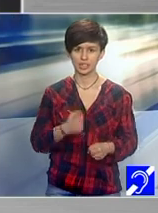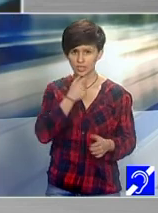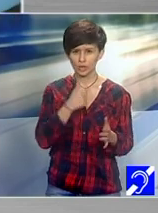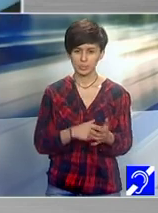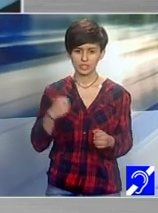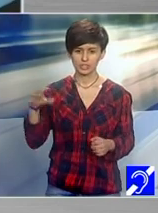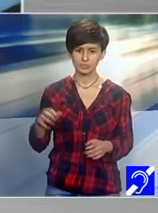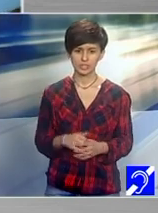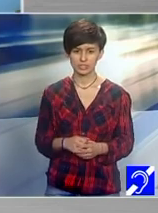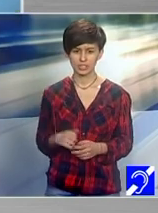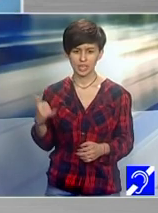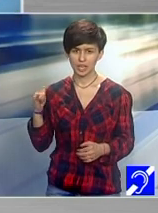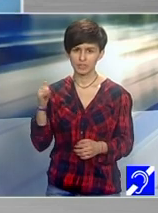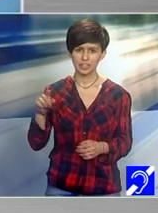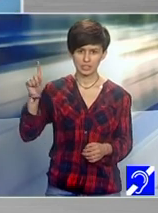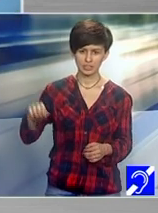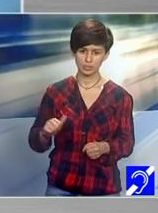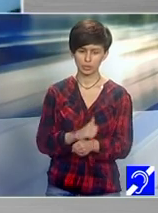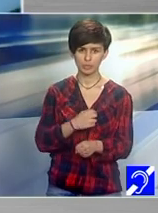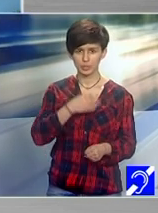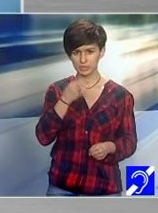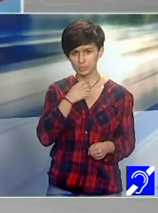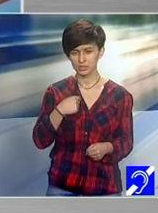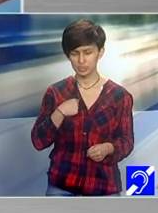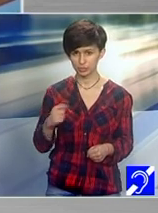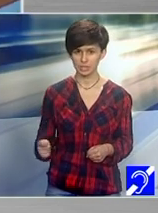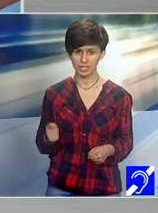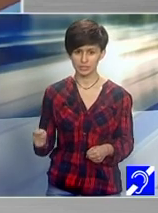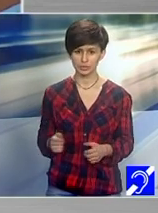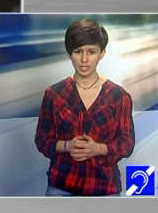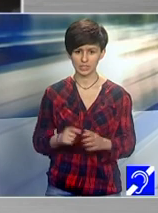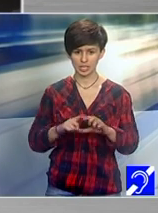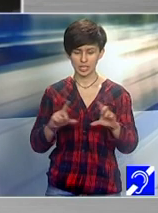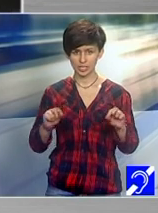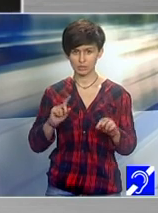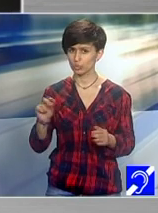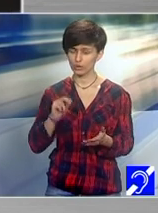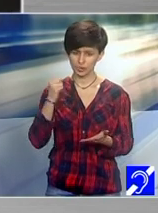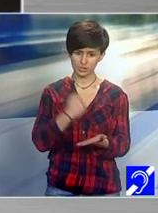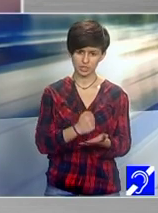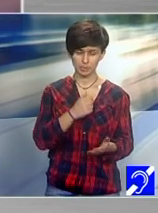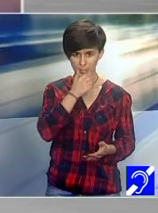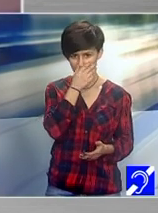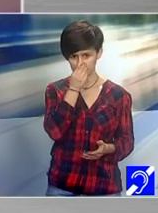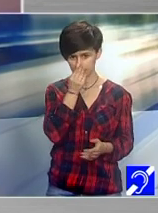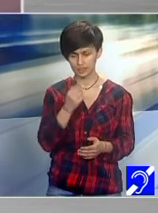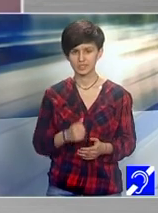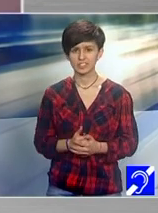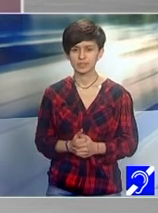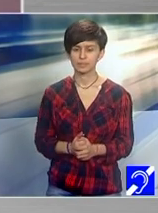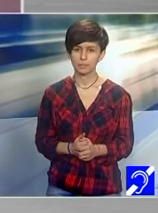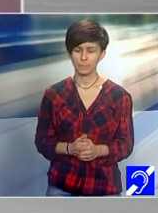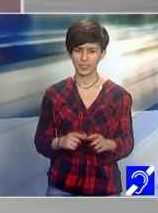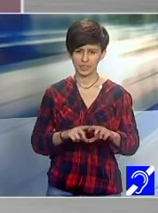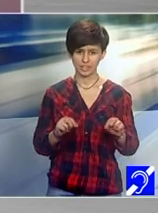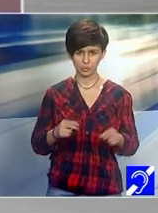Am venit în luna mai, mi s-a spus că sunt asigurată, cardul meu a fost emis, însă nu a fost tipărit. Cardul a fost emis? Da, însă nu a fost tipărit, așa